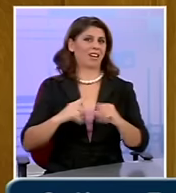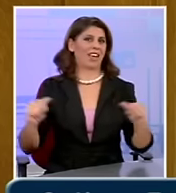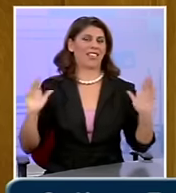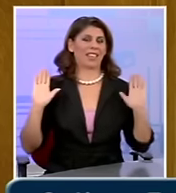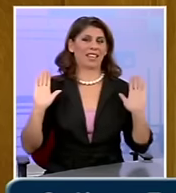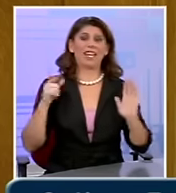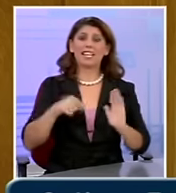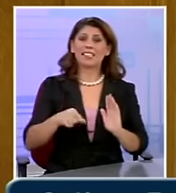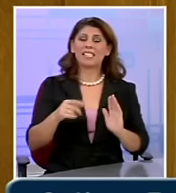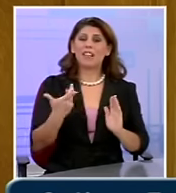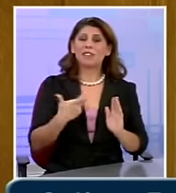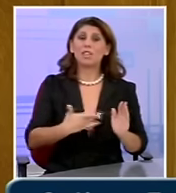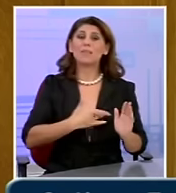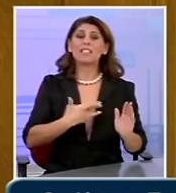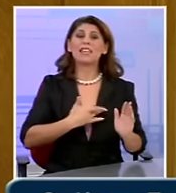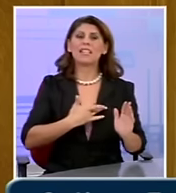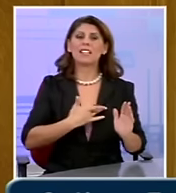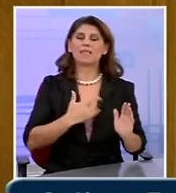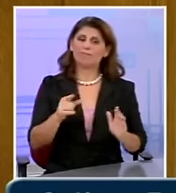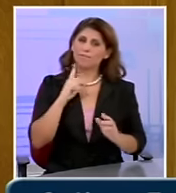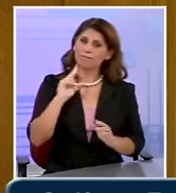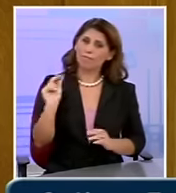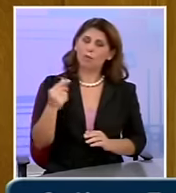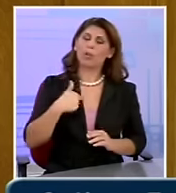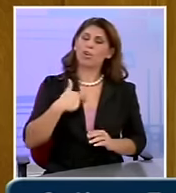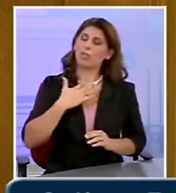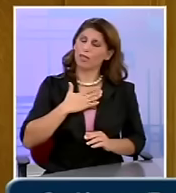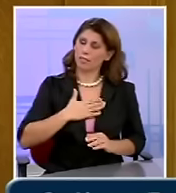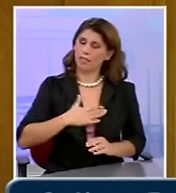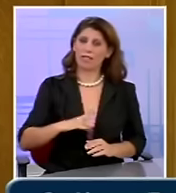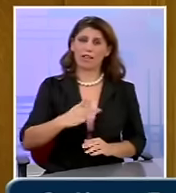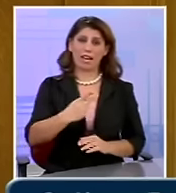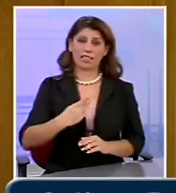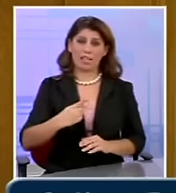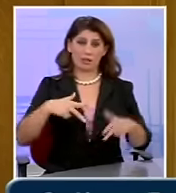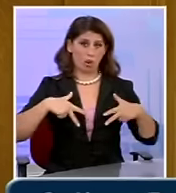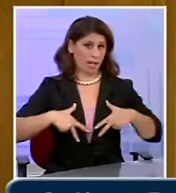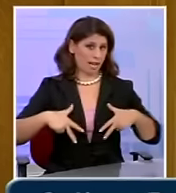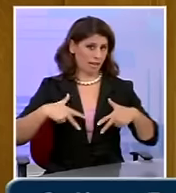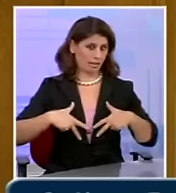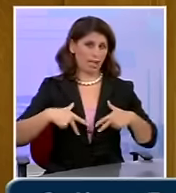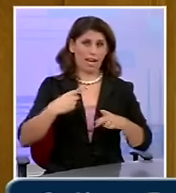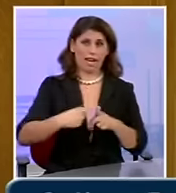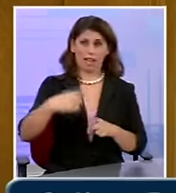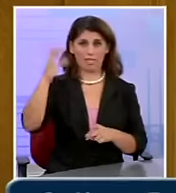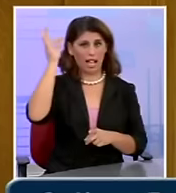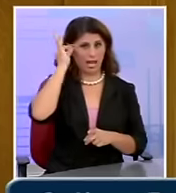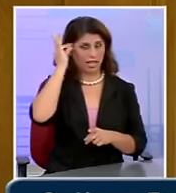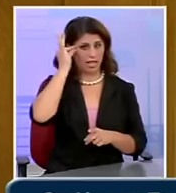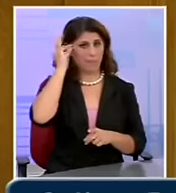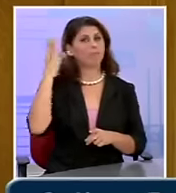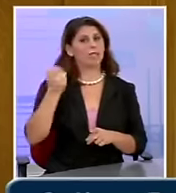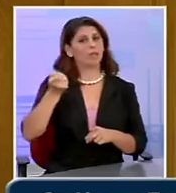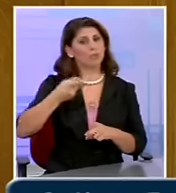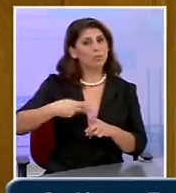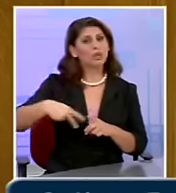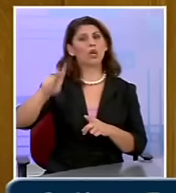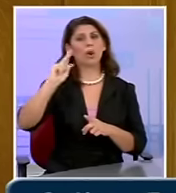πρόκειται για την ψυχή του. Εγώ λοιπόν θα ήθελα οι δύο χώρες μας να έχουν